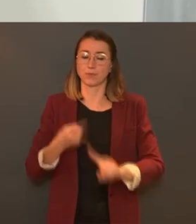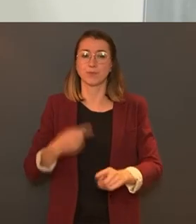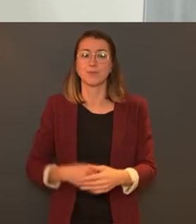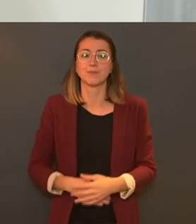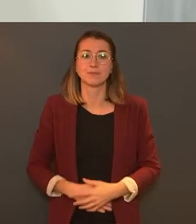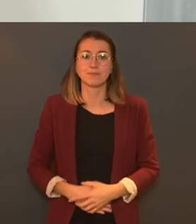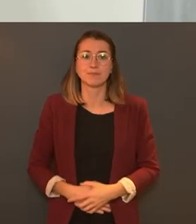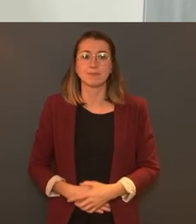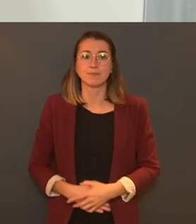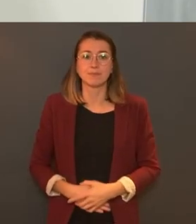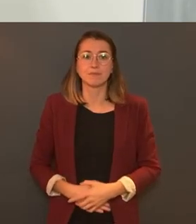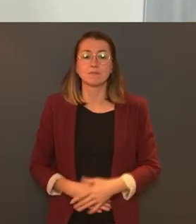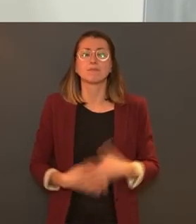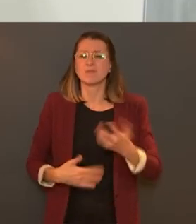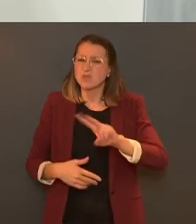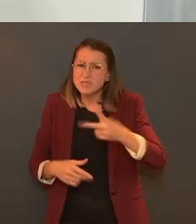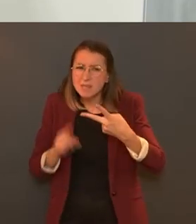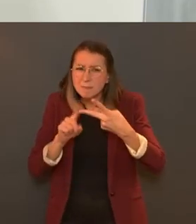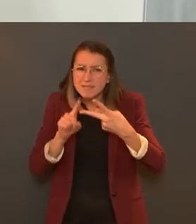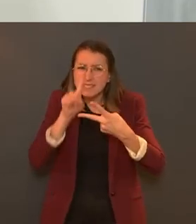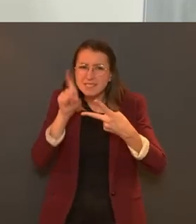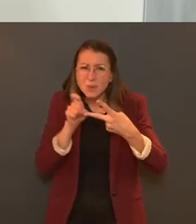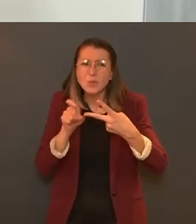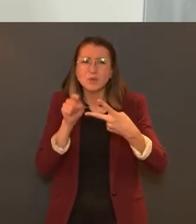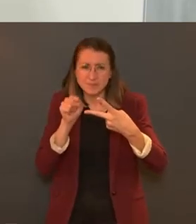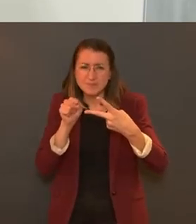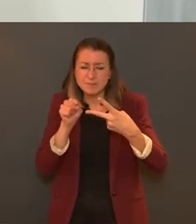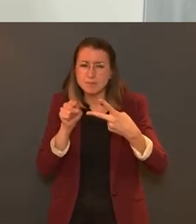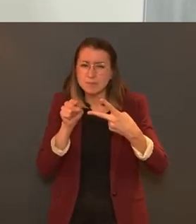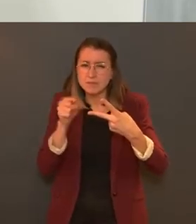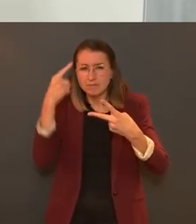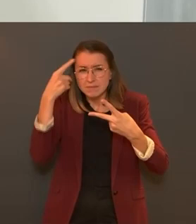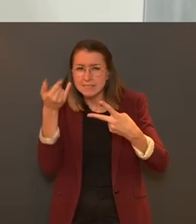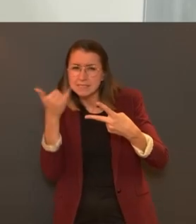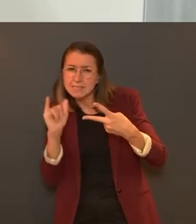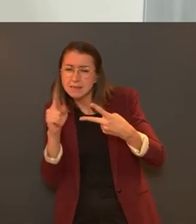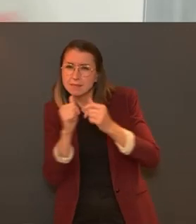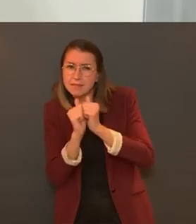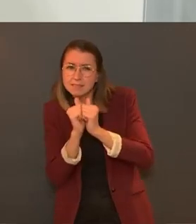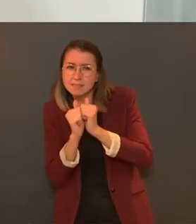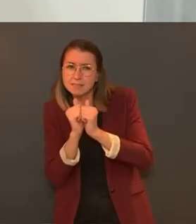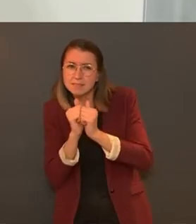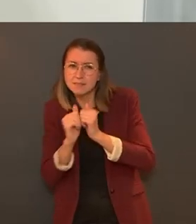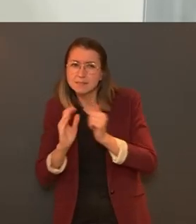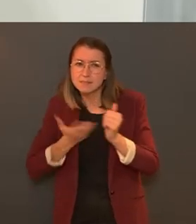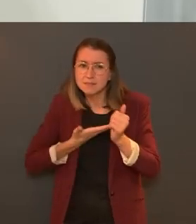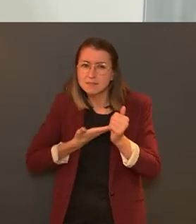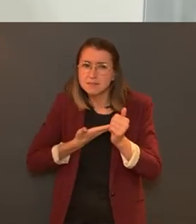Vous aviez aussi posé, qu'est-ce qui se passe si j'ai le temps que je fasse mon test, je suis négatif, donc